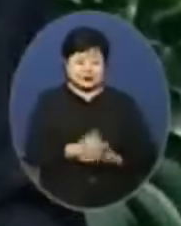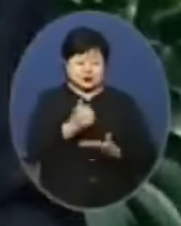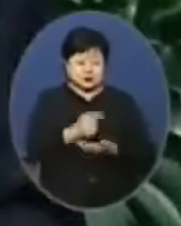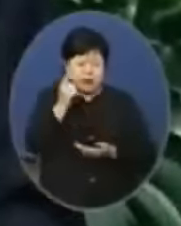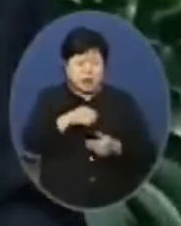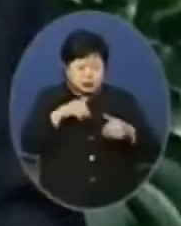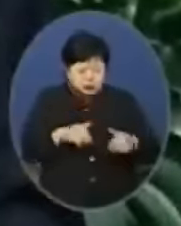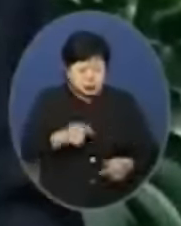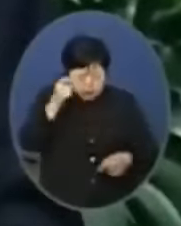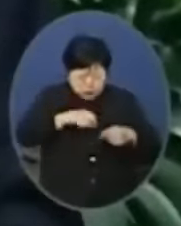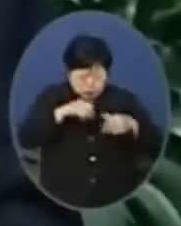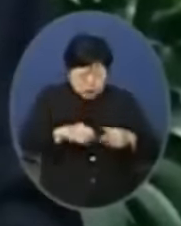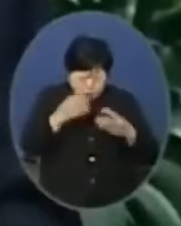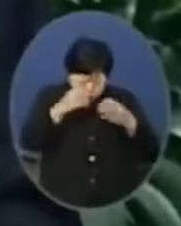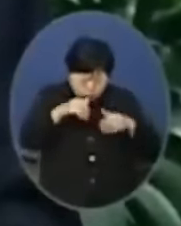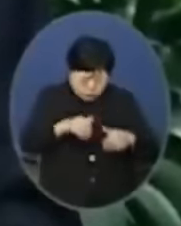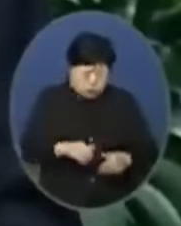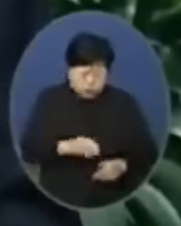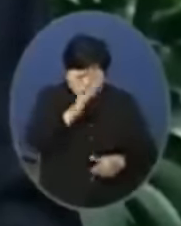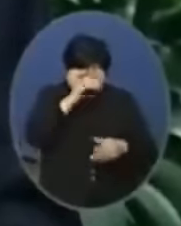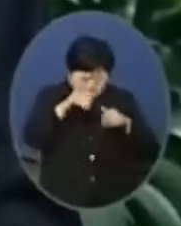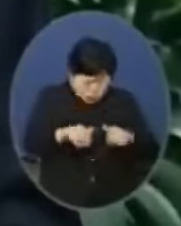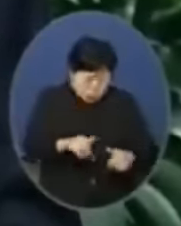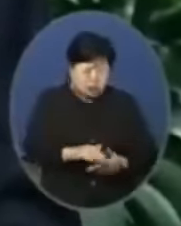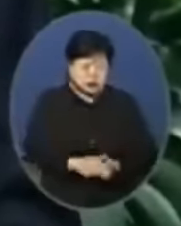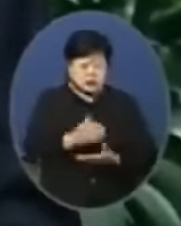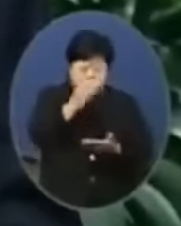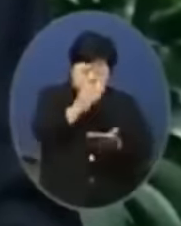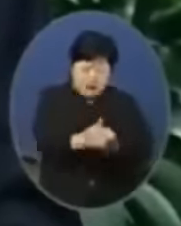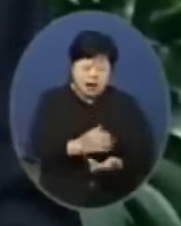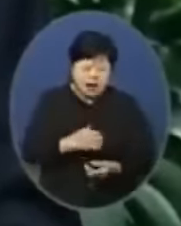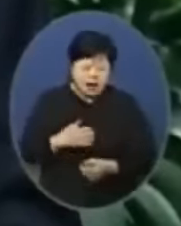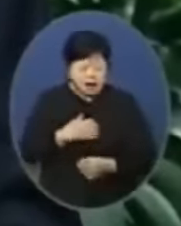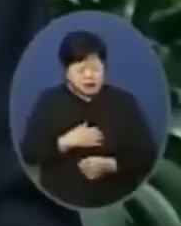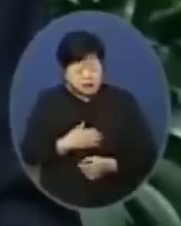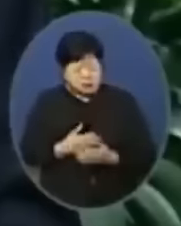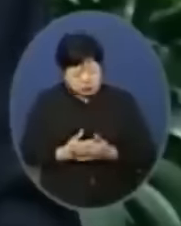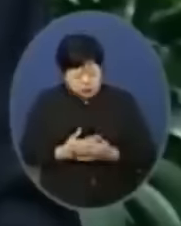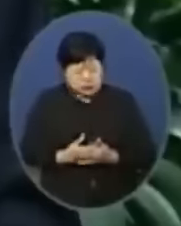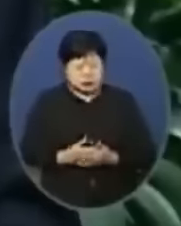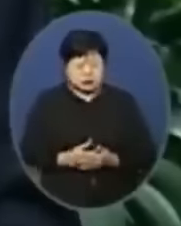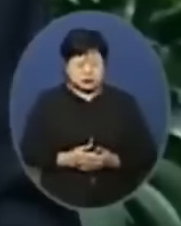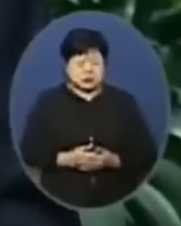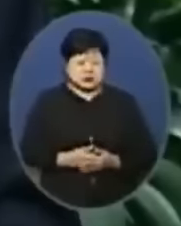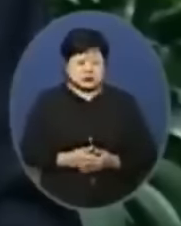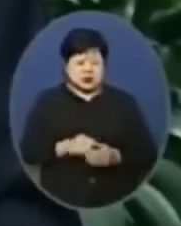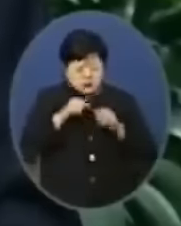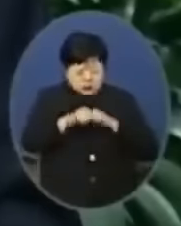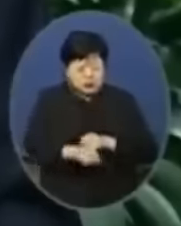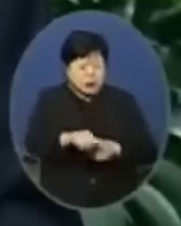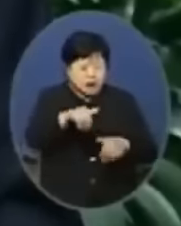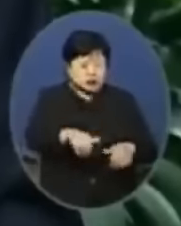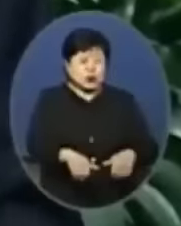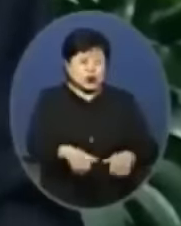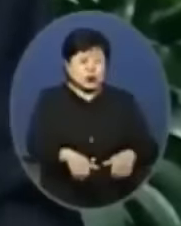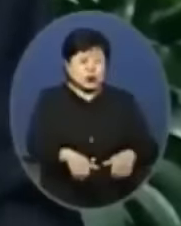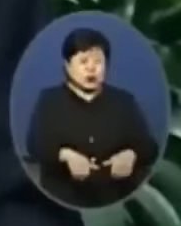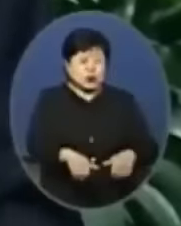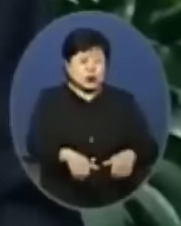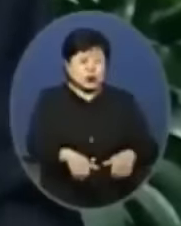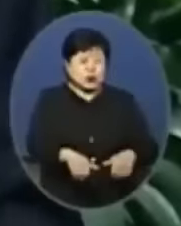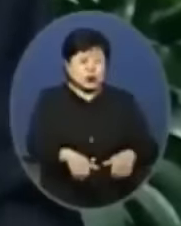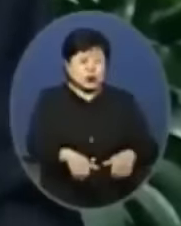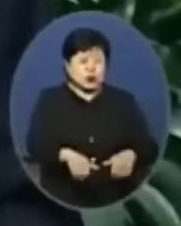죄악의 종, 슬픔의 종, 고통의 종, 질병의 종, 염려, 근심, 불안, 초조, 절망의 종, 종의 멍에를 매지